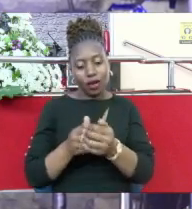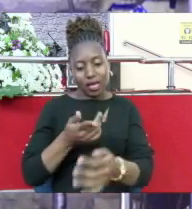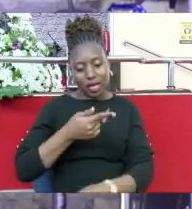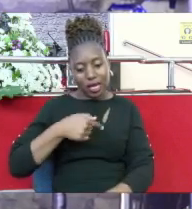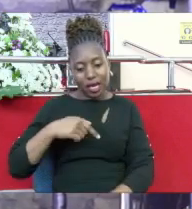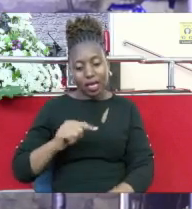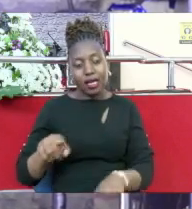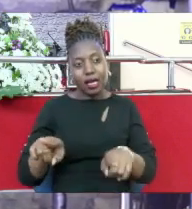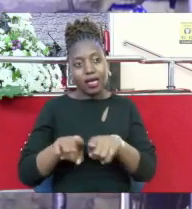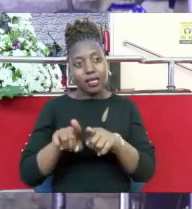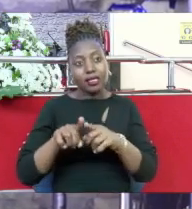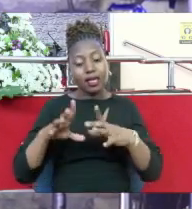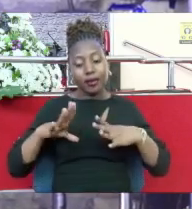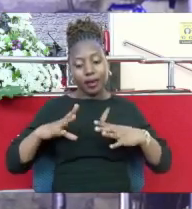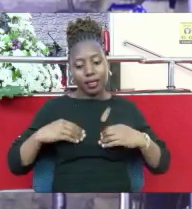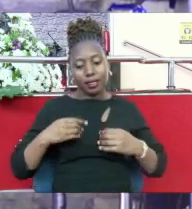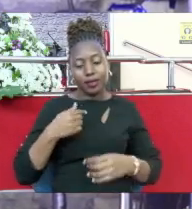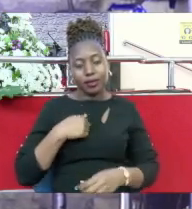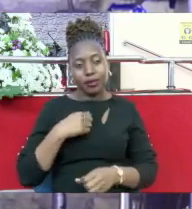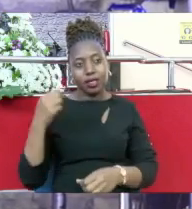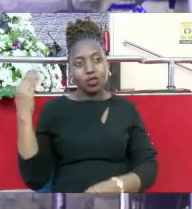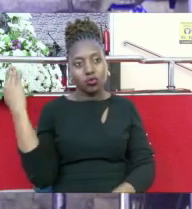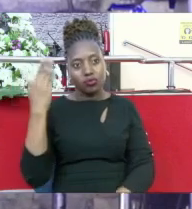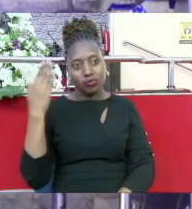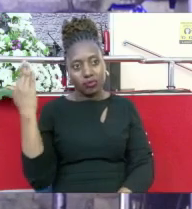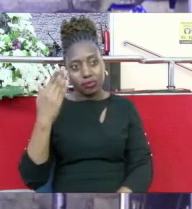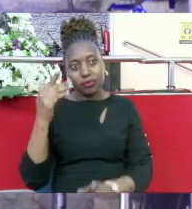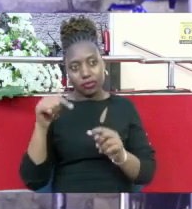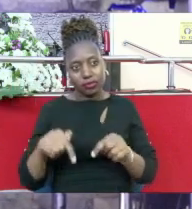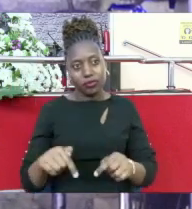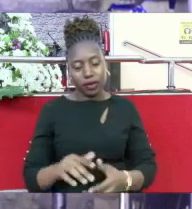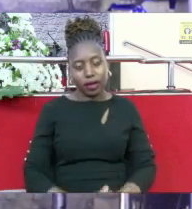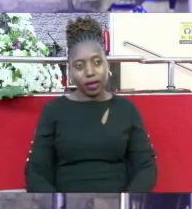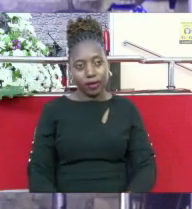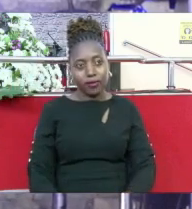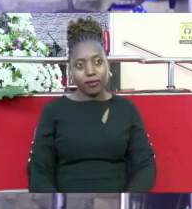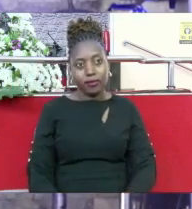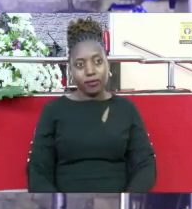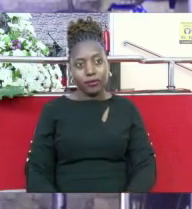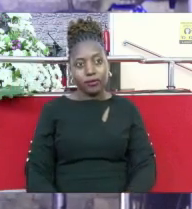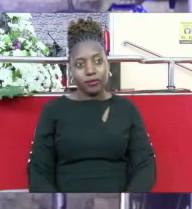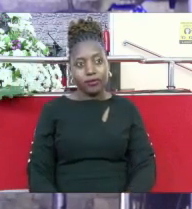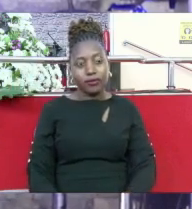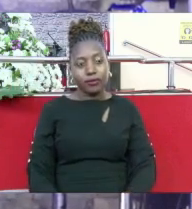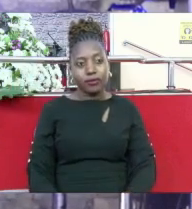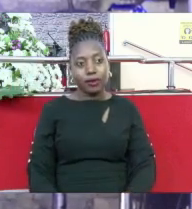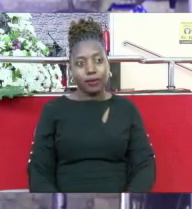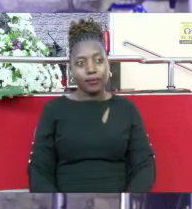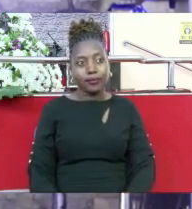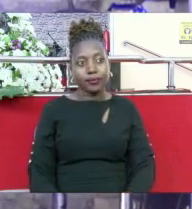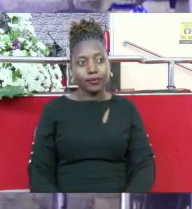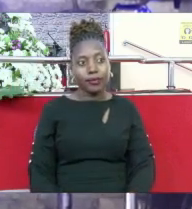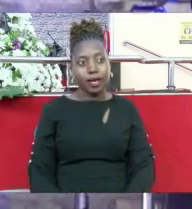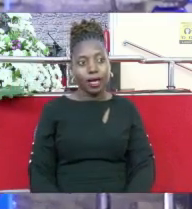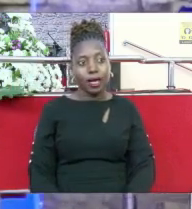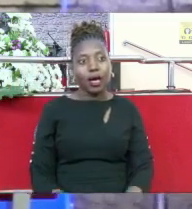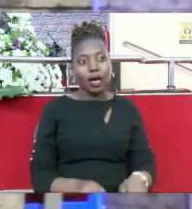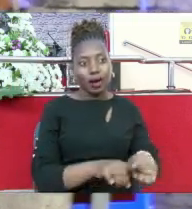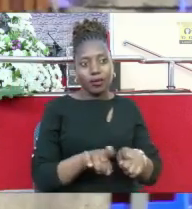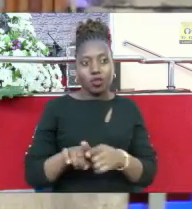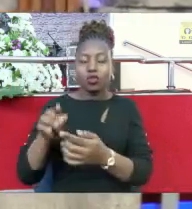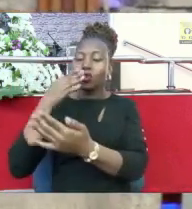For leading us and enabling me even to be able to do this today. Kwa kunipa nafasi nikaweze kufanya hii kazi siku ya leo. And I'm also grateful to